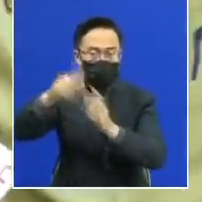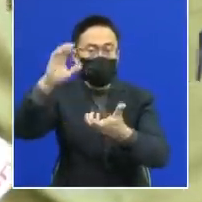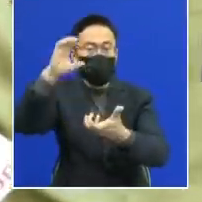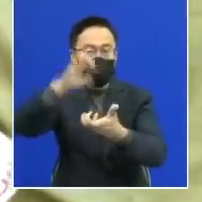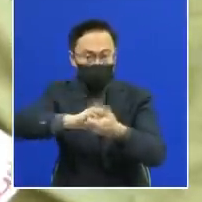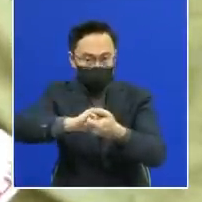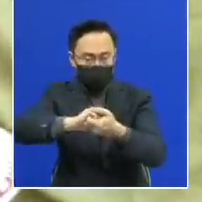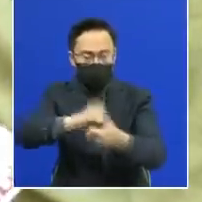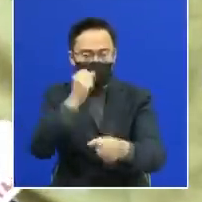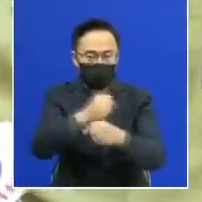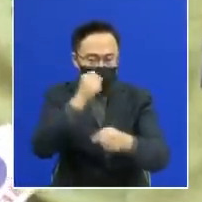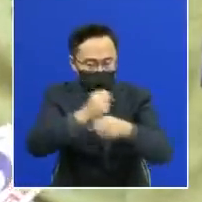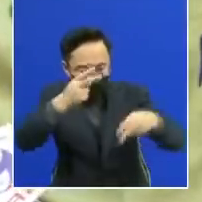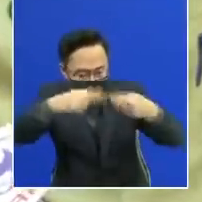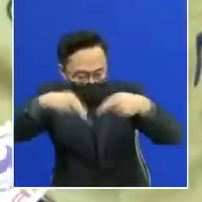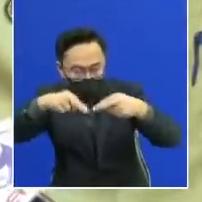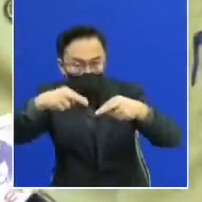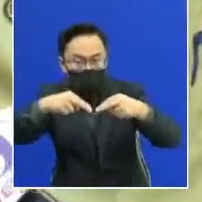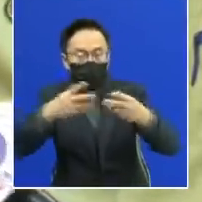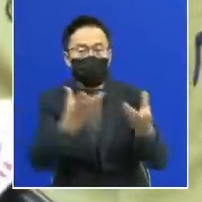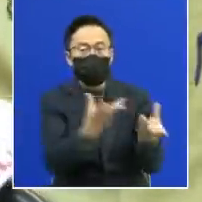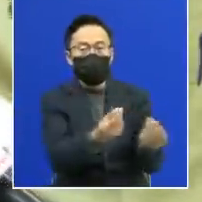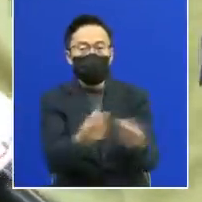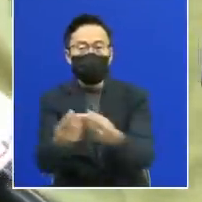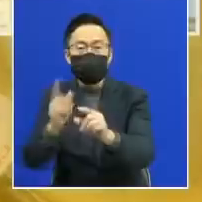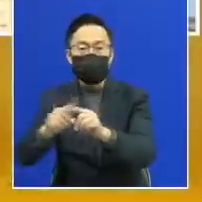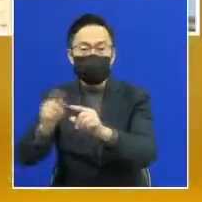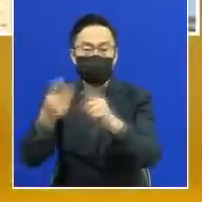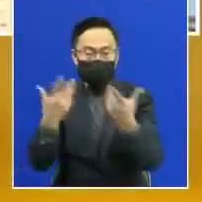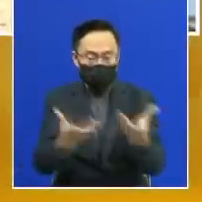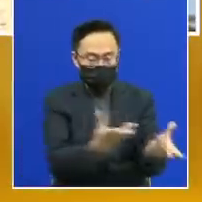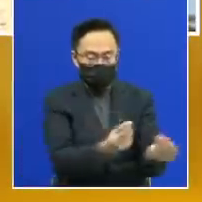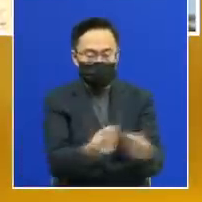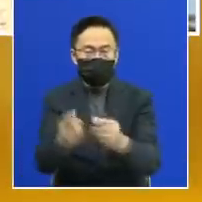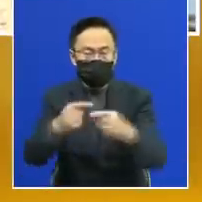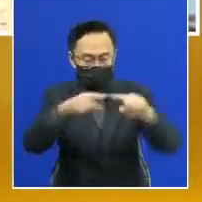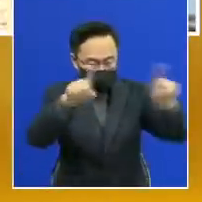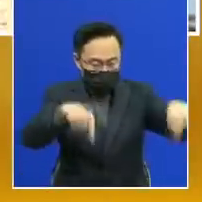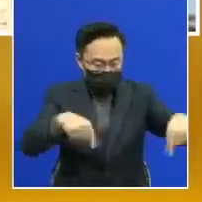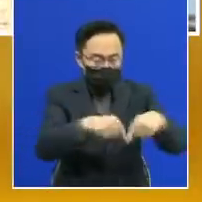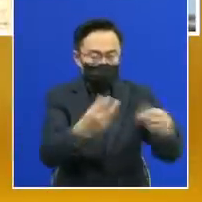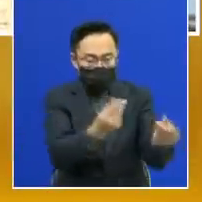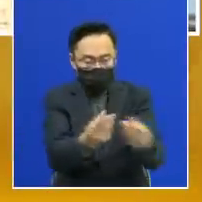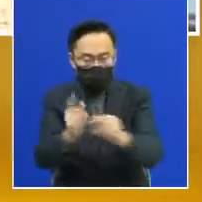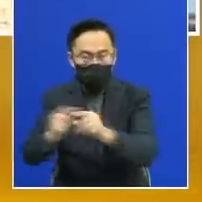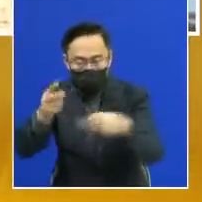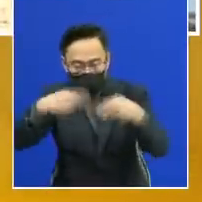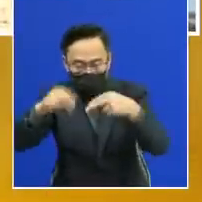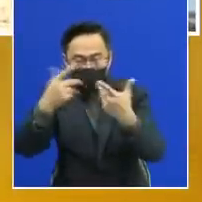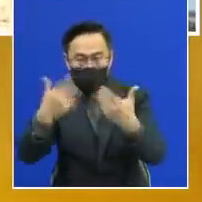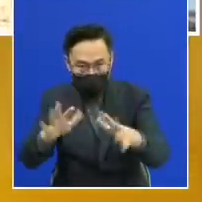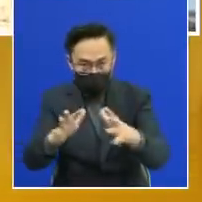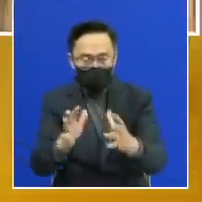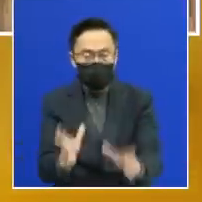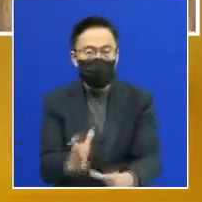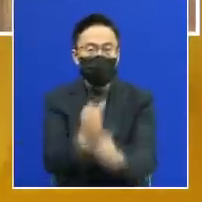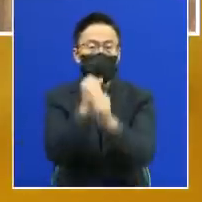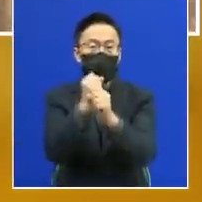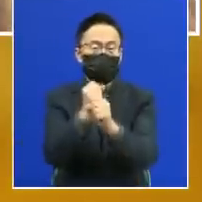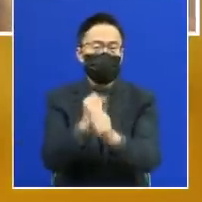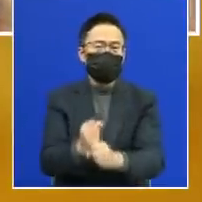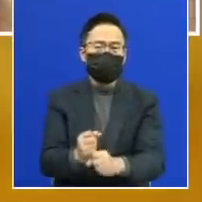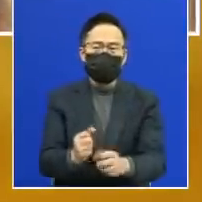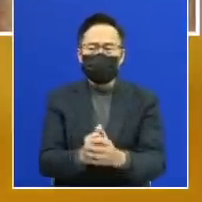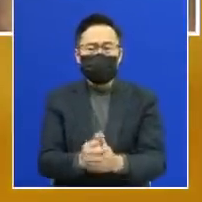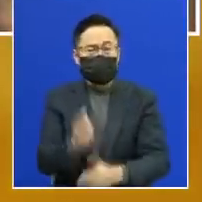ไม้ที่ชัยภูมิก็ลงไปตรวจสอบพื้นที่นะครับที่เป็นข่าวนะครับก็ปรากฏว่าพื้นที่เดิมเนี่ยนะ